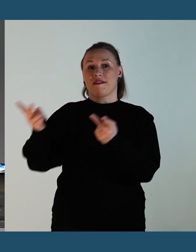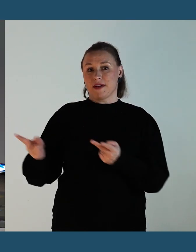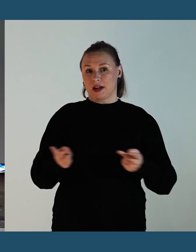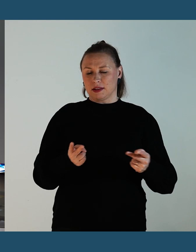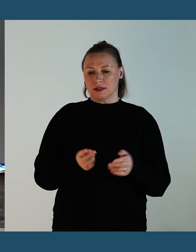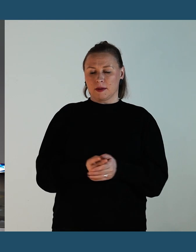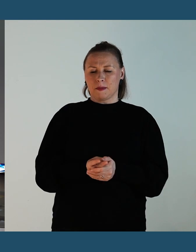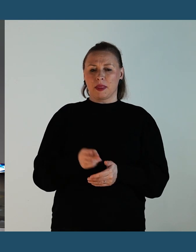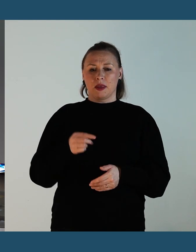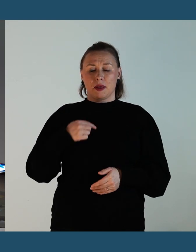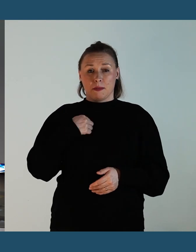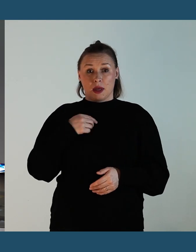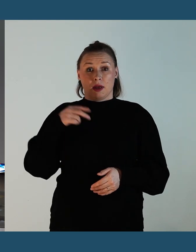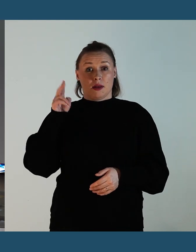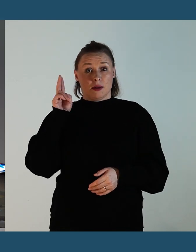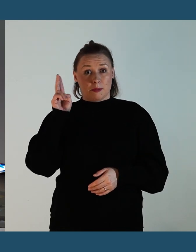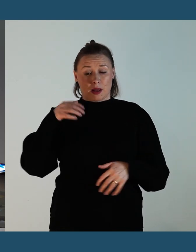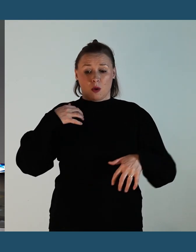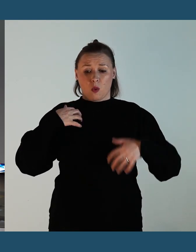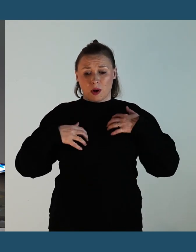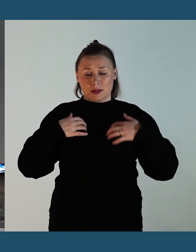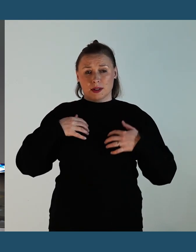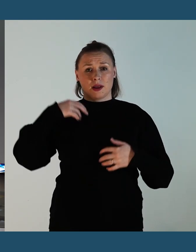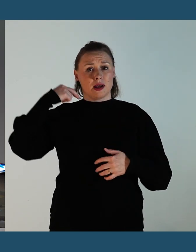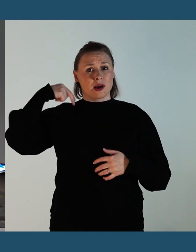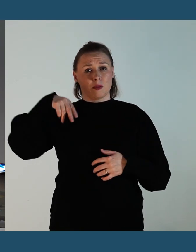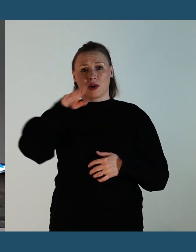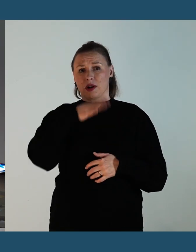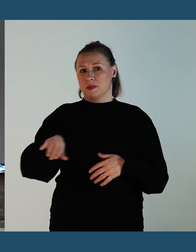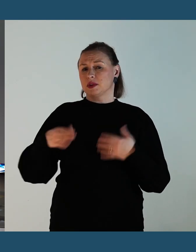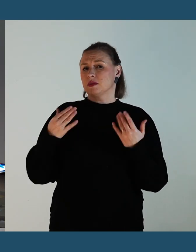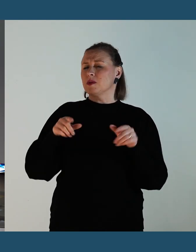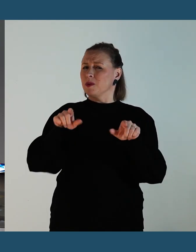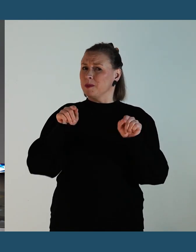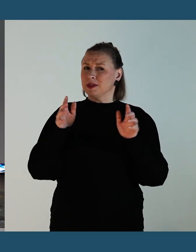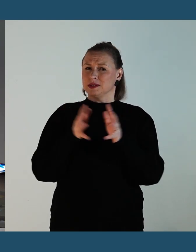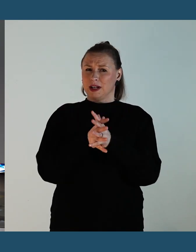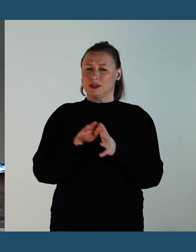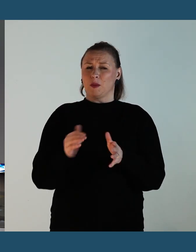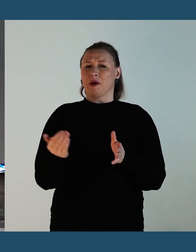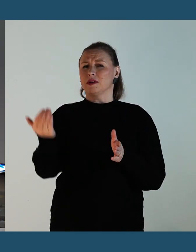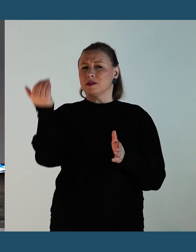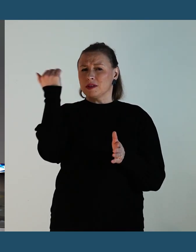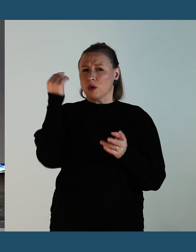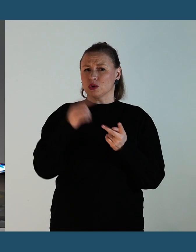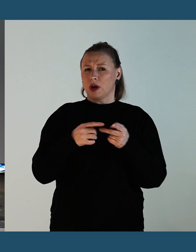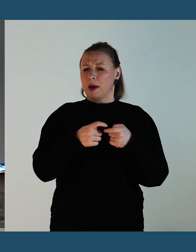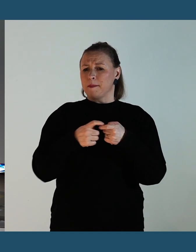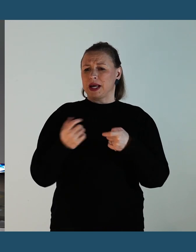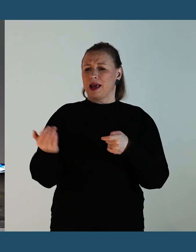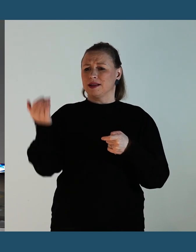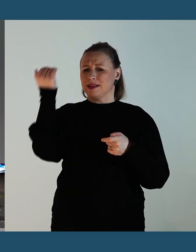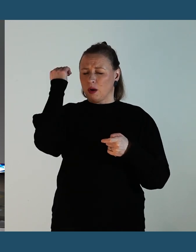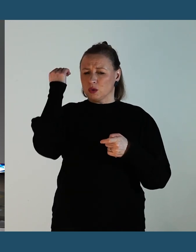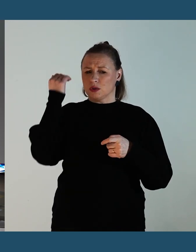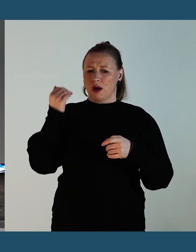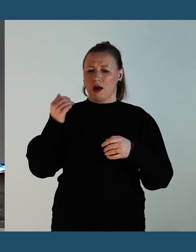esimerkiksi romanilapsissa näkyy tosi vahvasti se tausta ja perheen tausta myös heidän